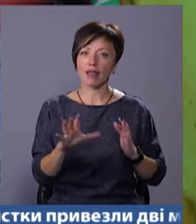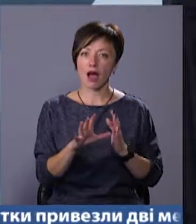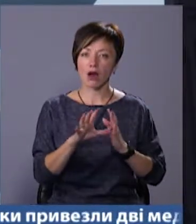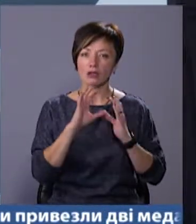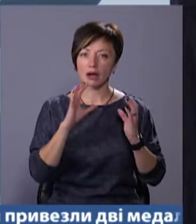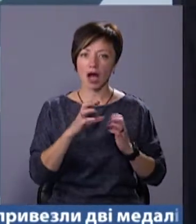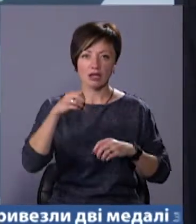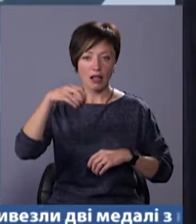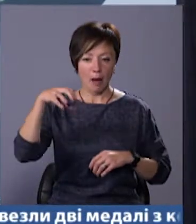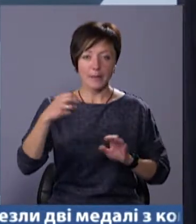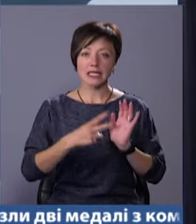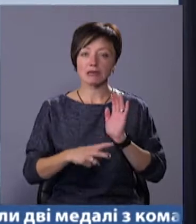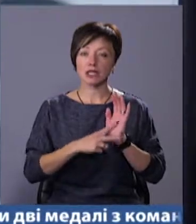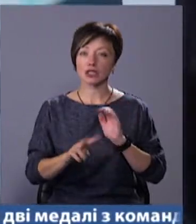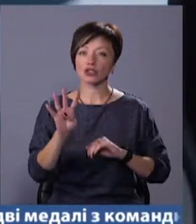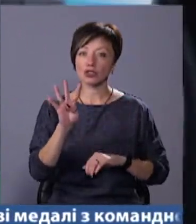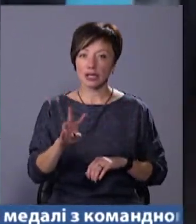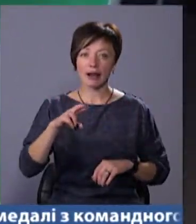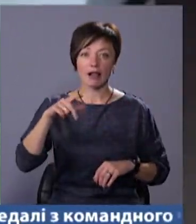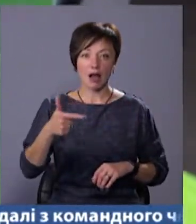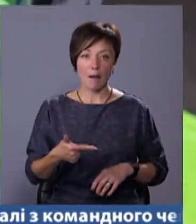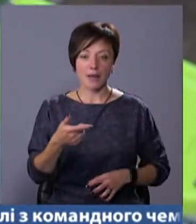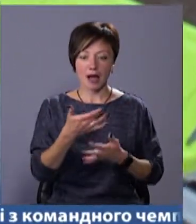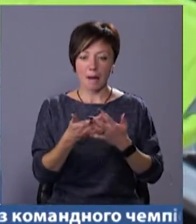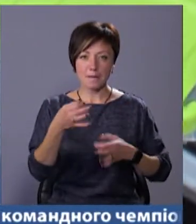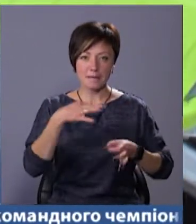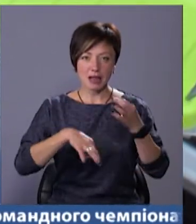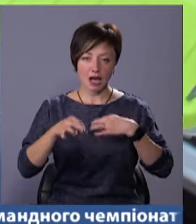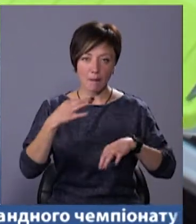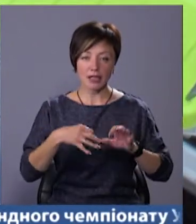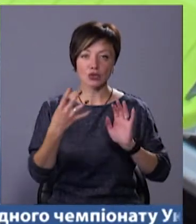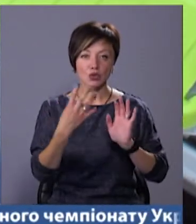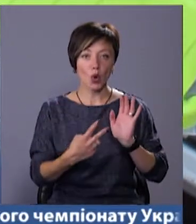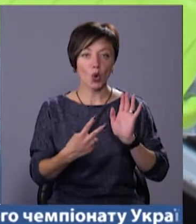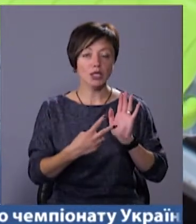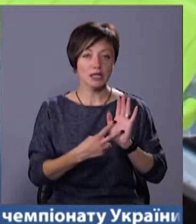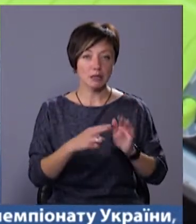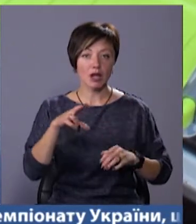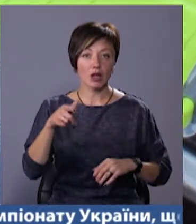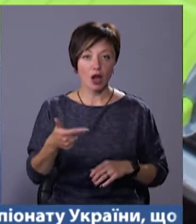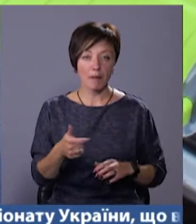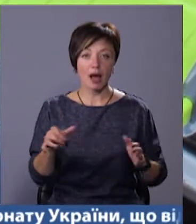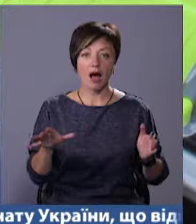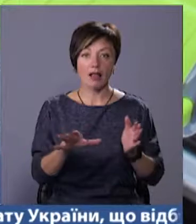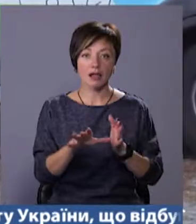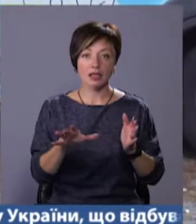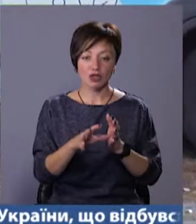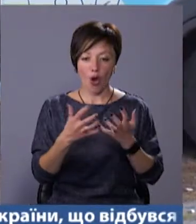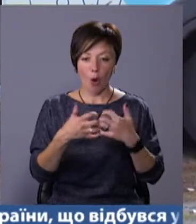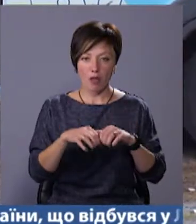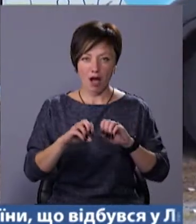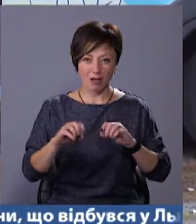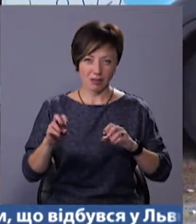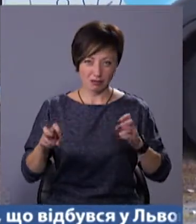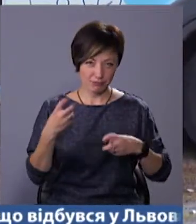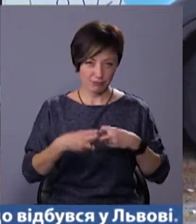лампи, 74 кілограми медикаментів, 47 кілограм електричного обладнання, яке вже вийшло з